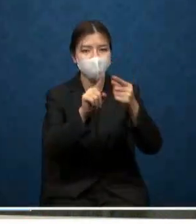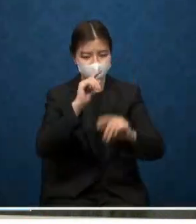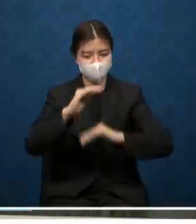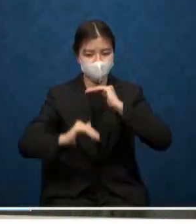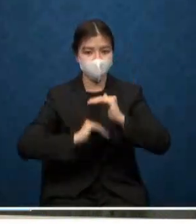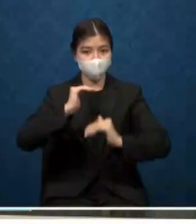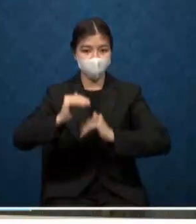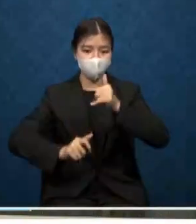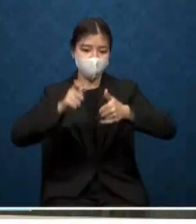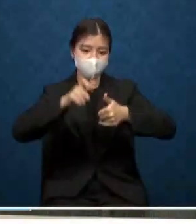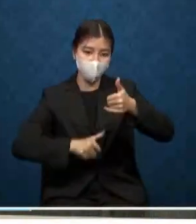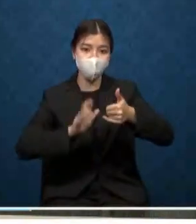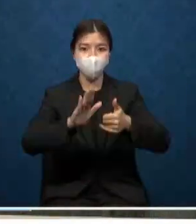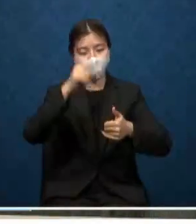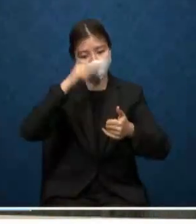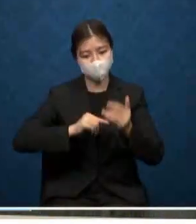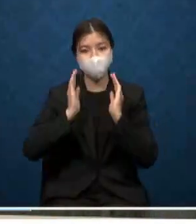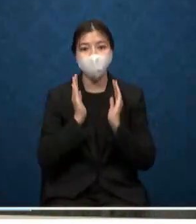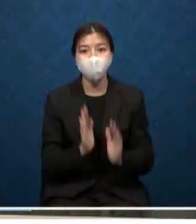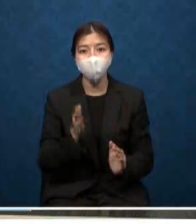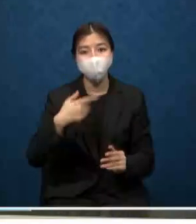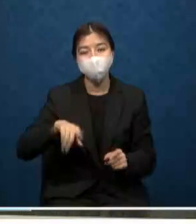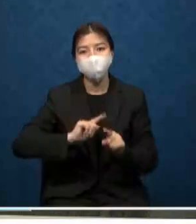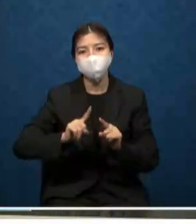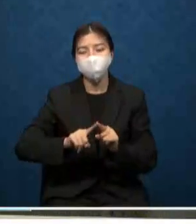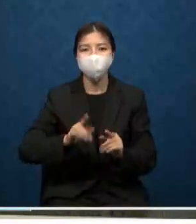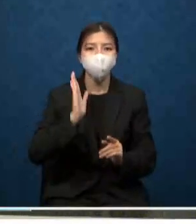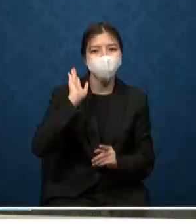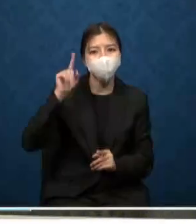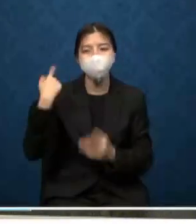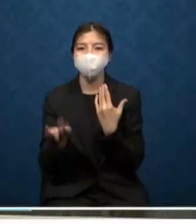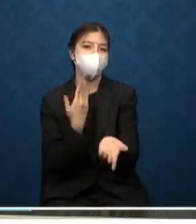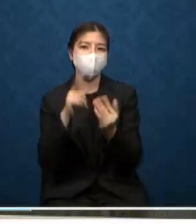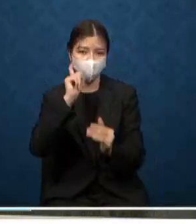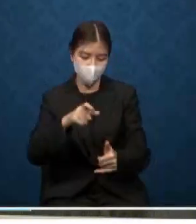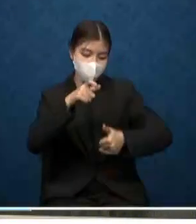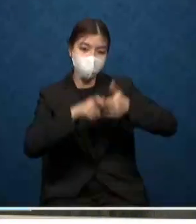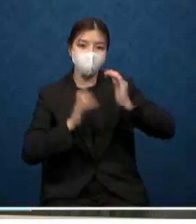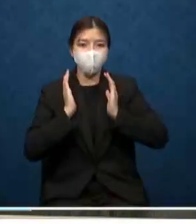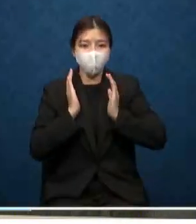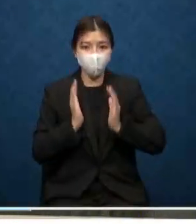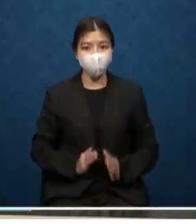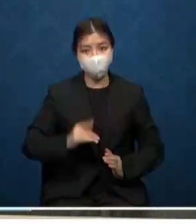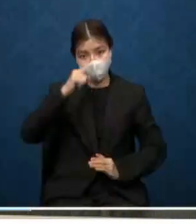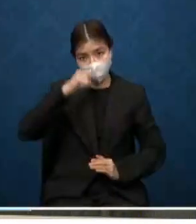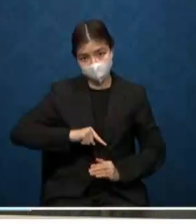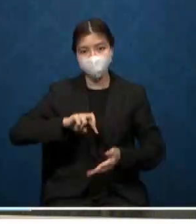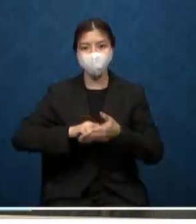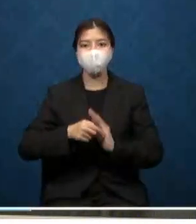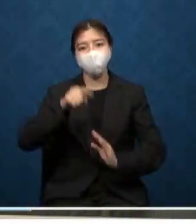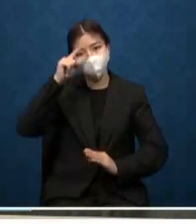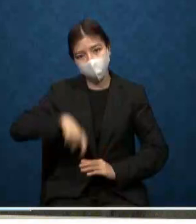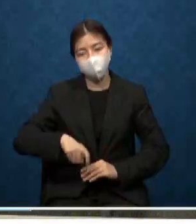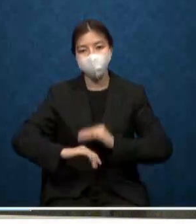าศักยภาพของพลเมืองในชาติเราไม่ต้องสนใจว่าเพศสภาพเป็นอย่างไรเมื่อเขาเกิดมาเป็นคนไทยอยู่ในแผ่นดินไท